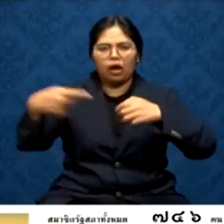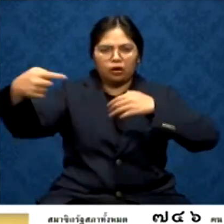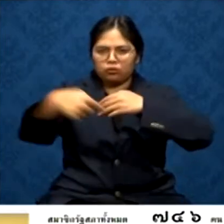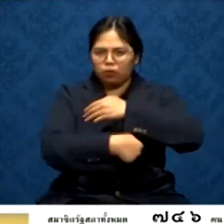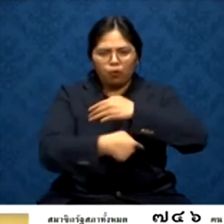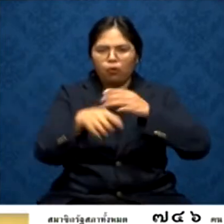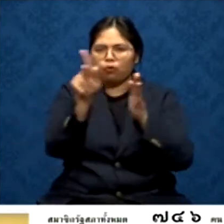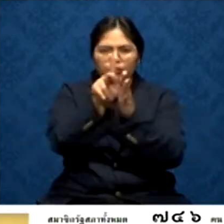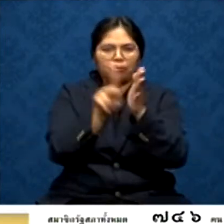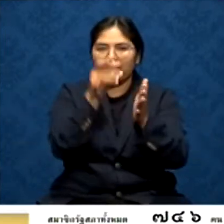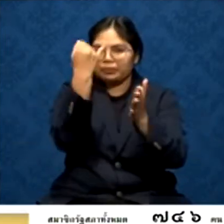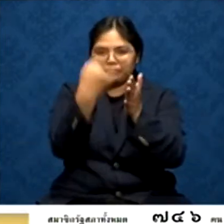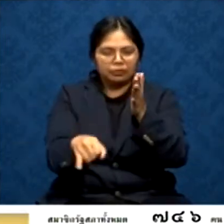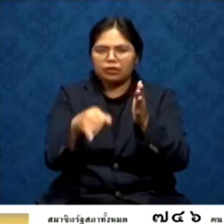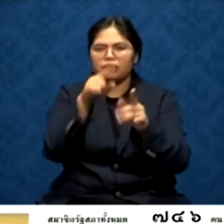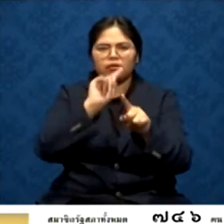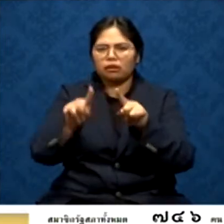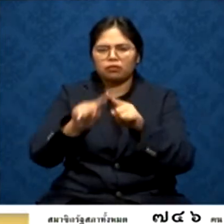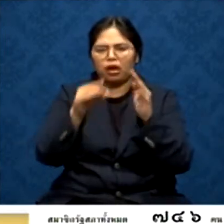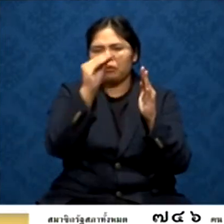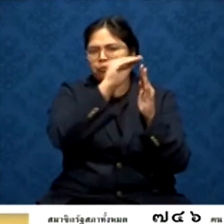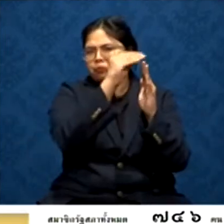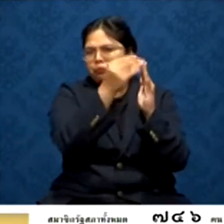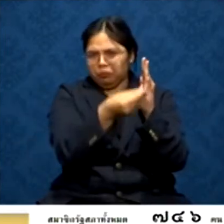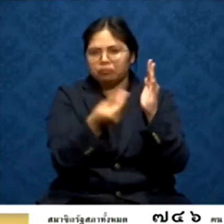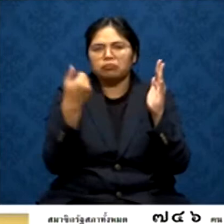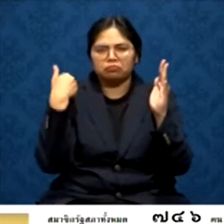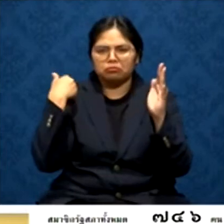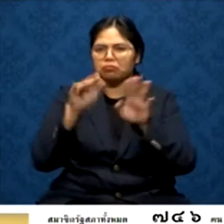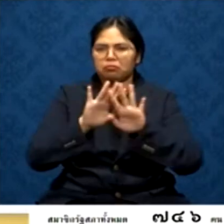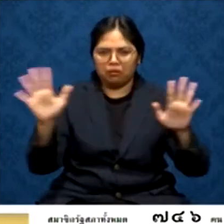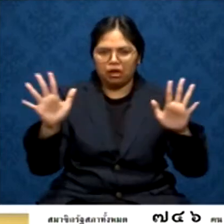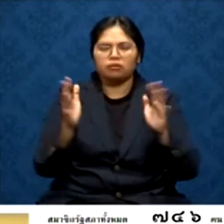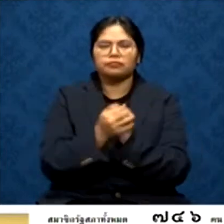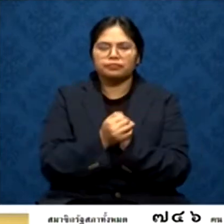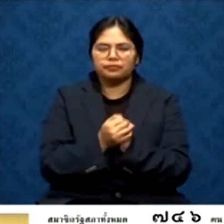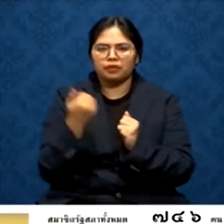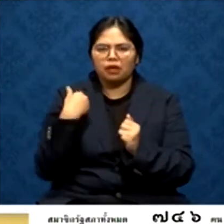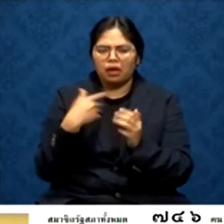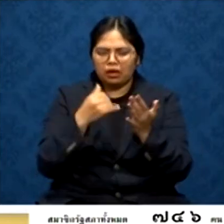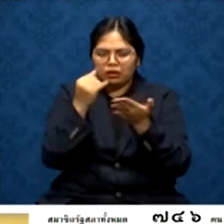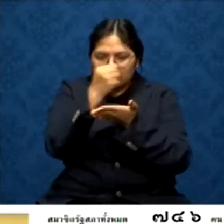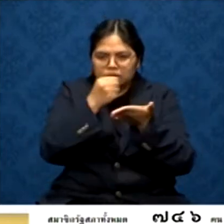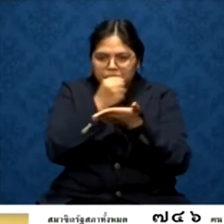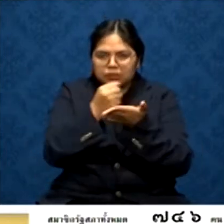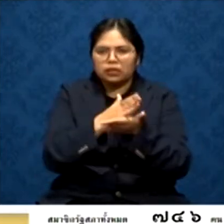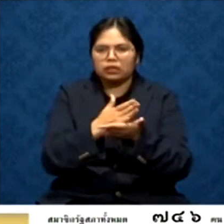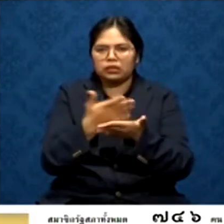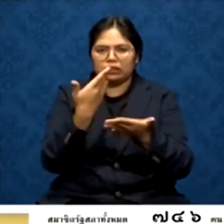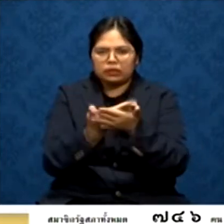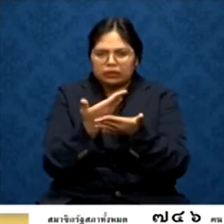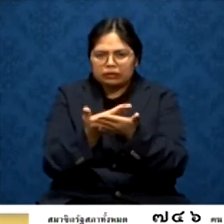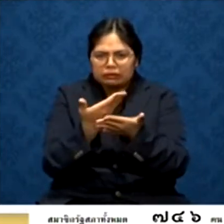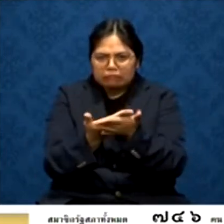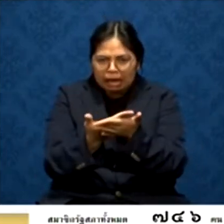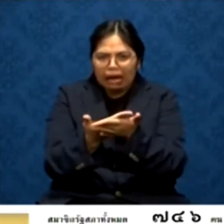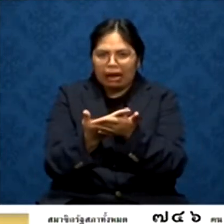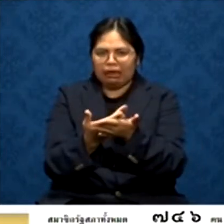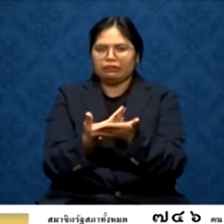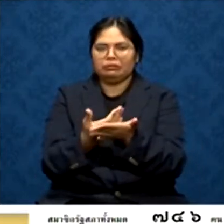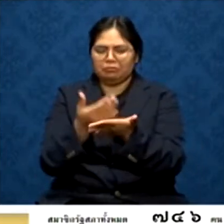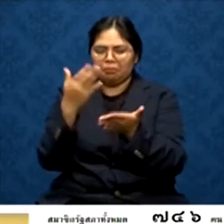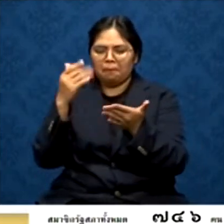ดกฎหมายในชายแดนมันหนักขึ้นทุกวันไม่ว่าจะเป็นยาเสพติดการฟอกเงินที่ผมได้กล่าวไปบ้